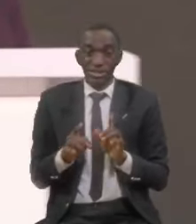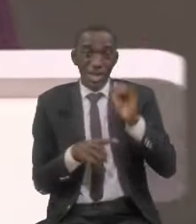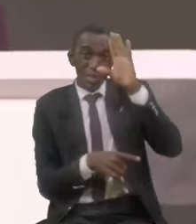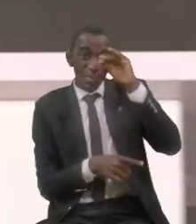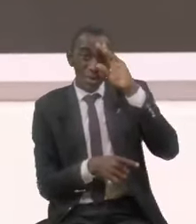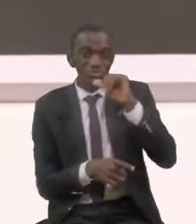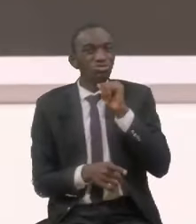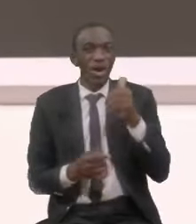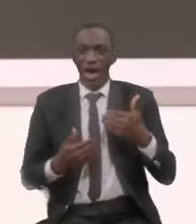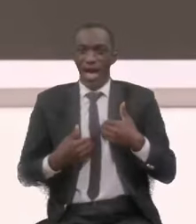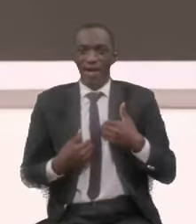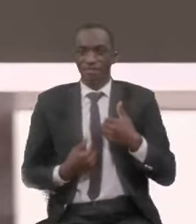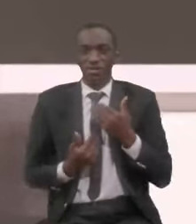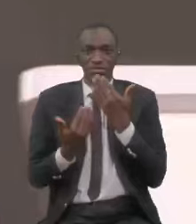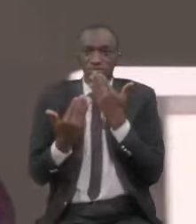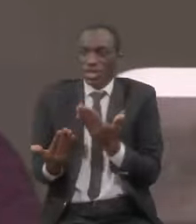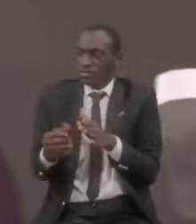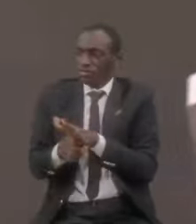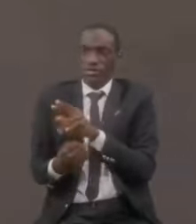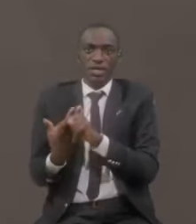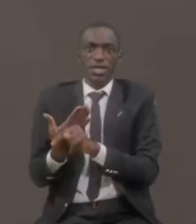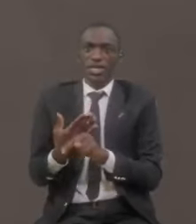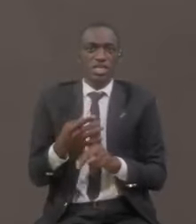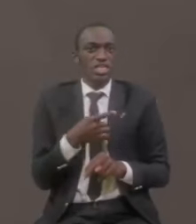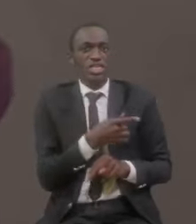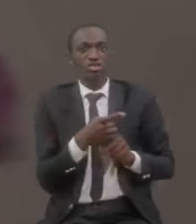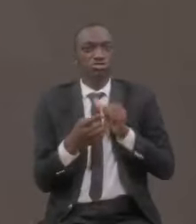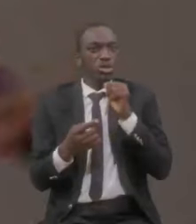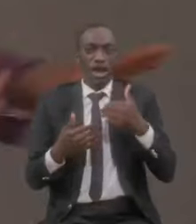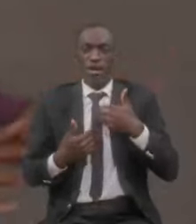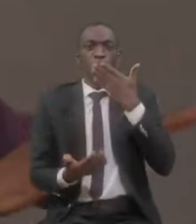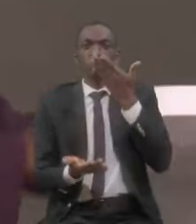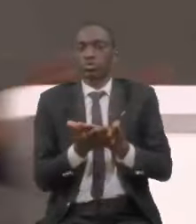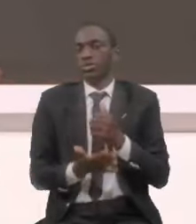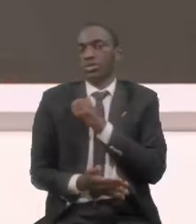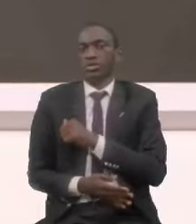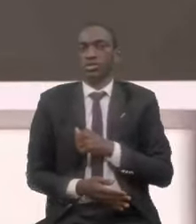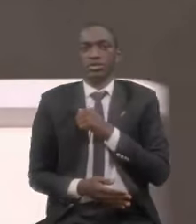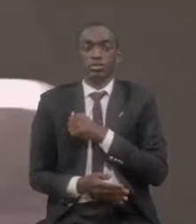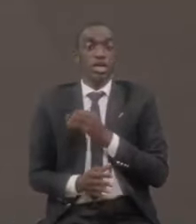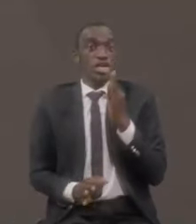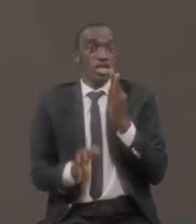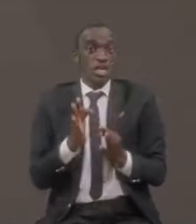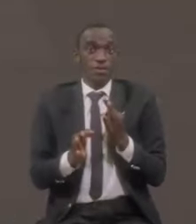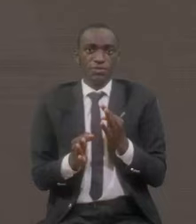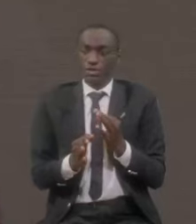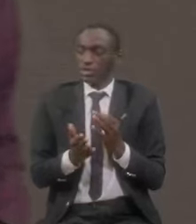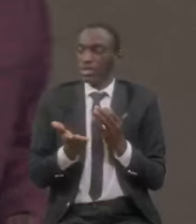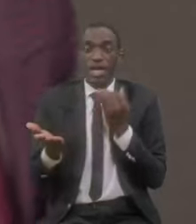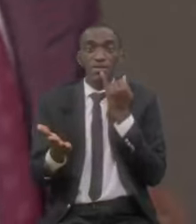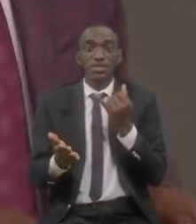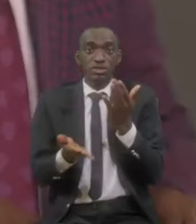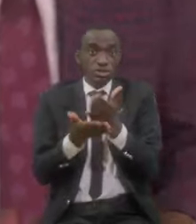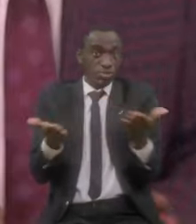n'a pas la gratitude. Il n'a pas une bonne attitude. S'il y a quelque chose à faire,